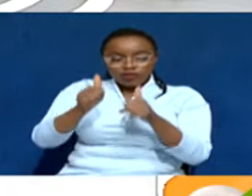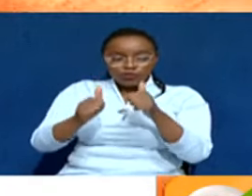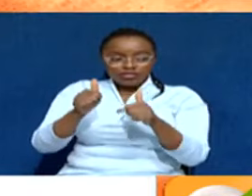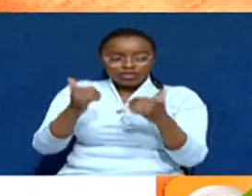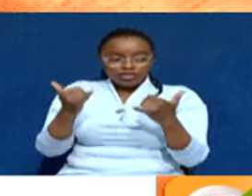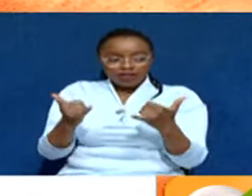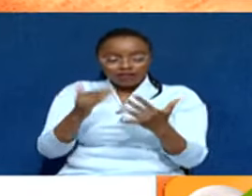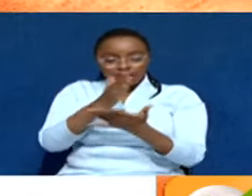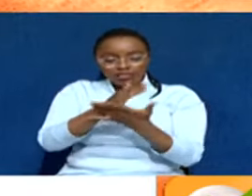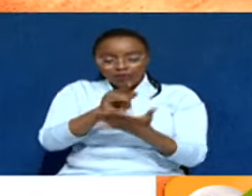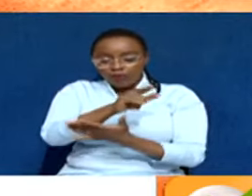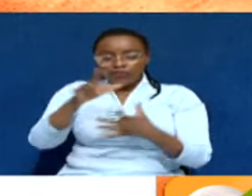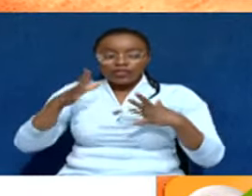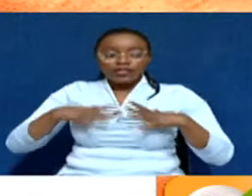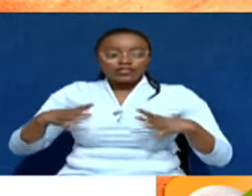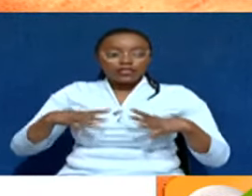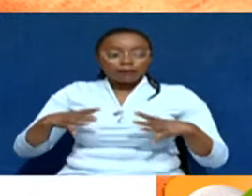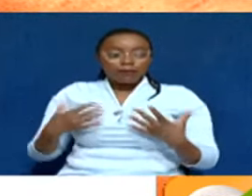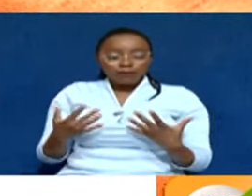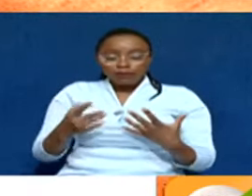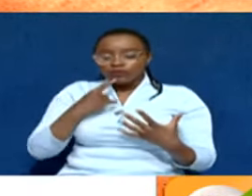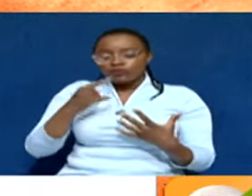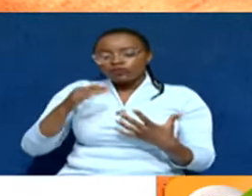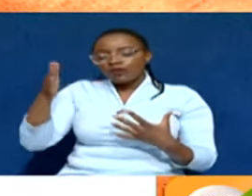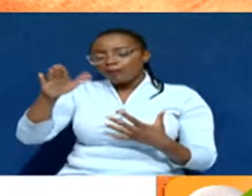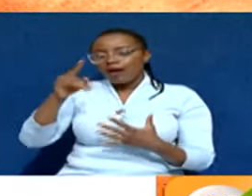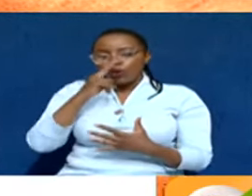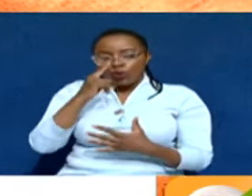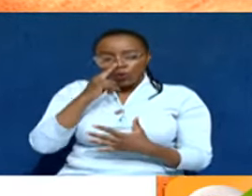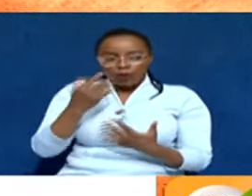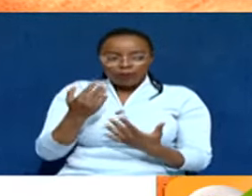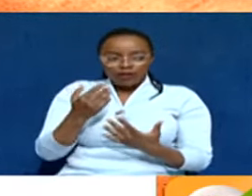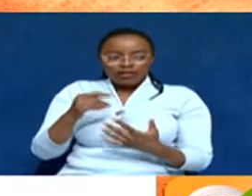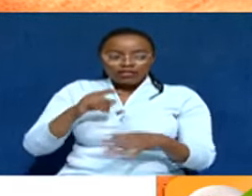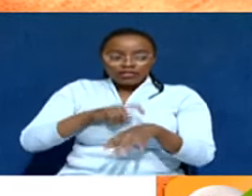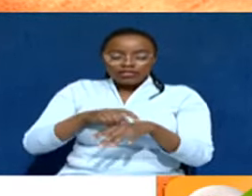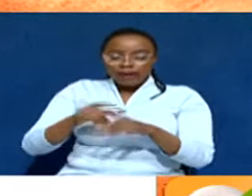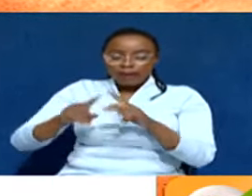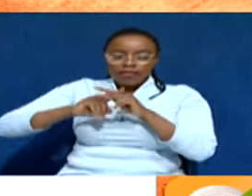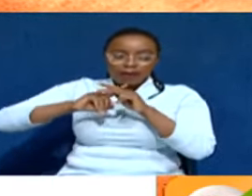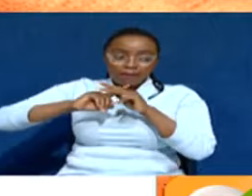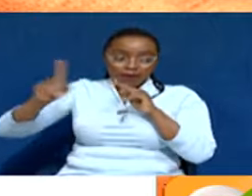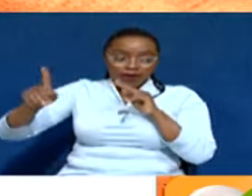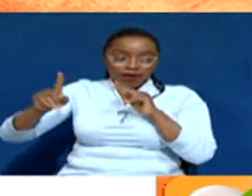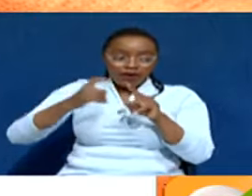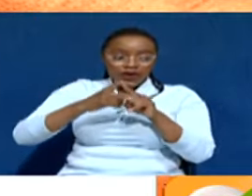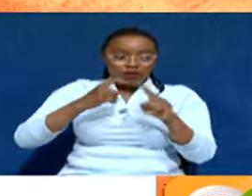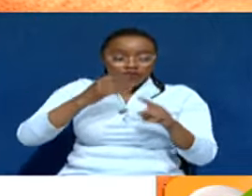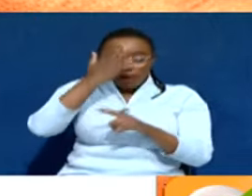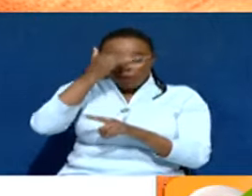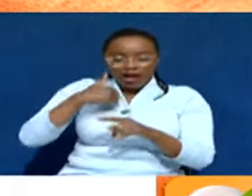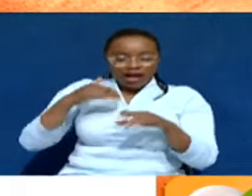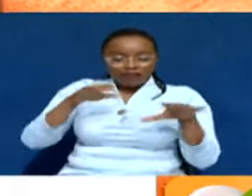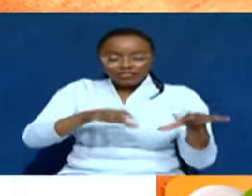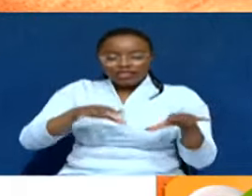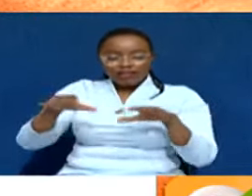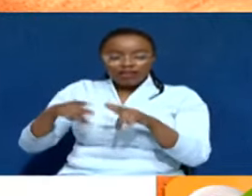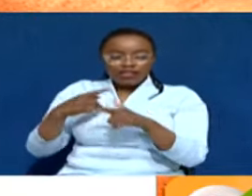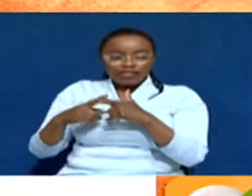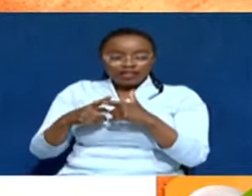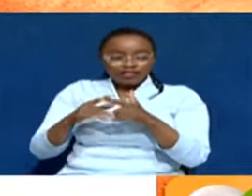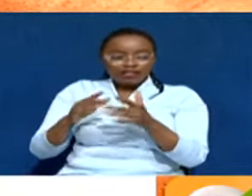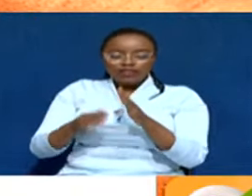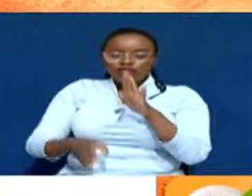of which some of them wata releaseiwa wakuje nyumbani. Niambie msichana alitoroka nani? Alitoroka juu kwa sababu ya mateso.